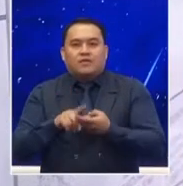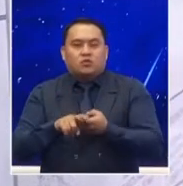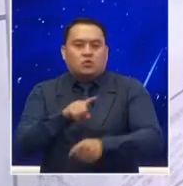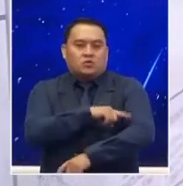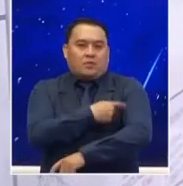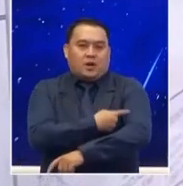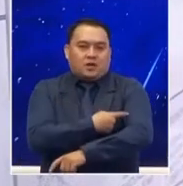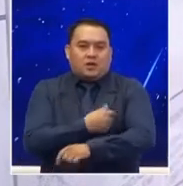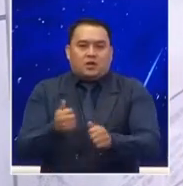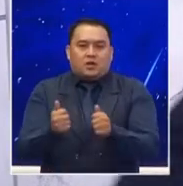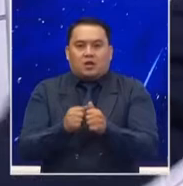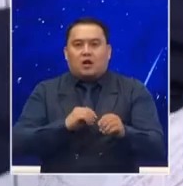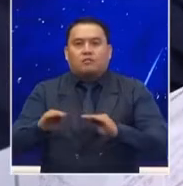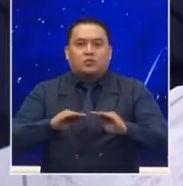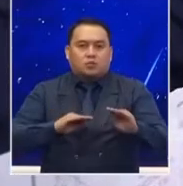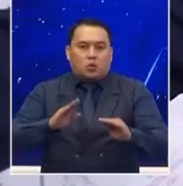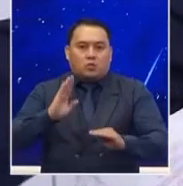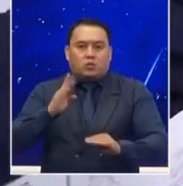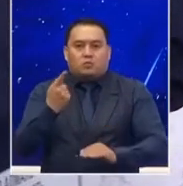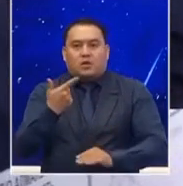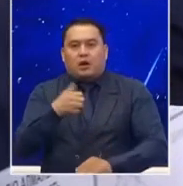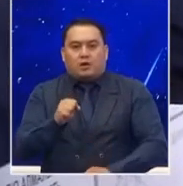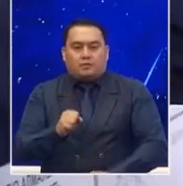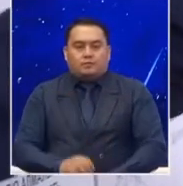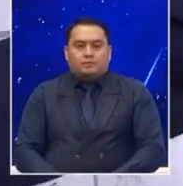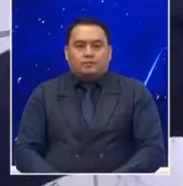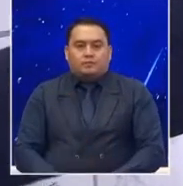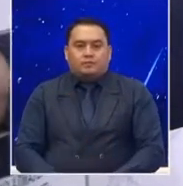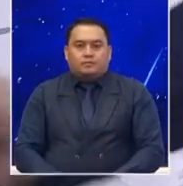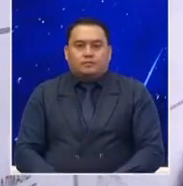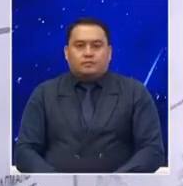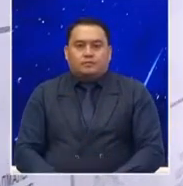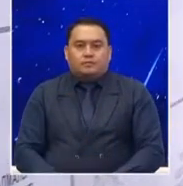салынған инфекционный больницаны алды. 1,5 гектар.